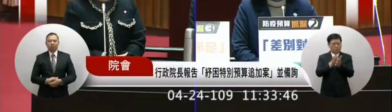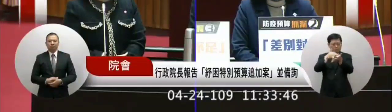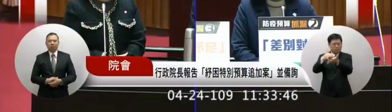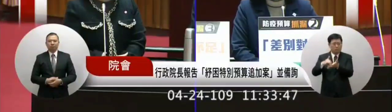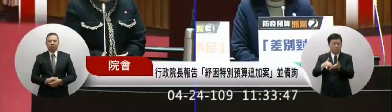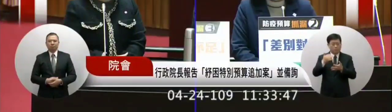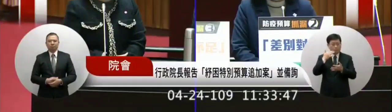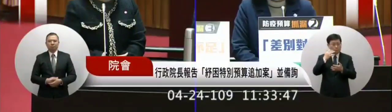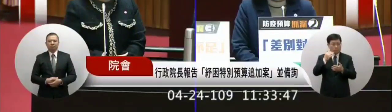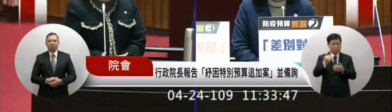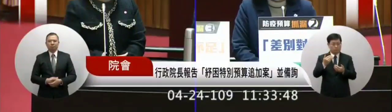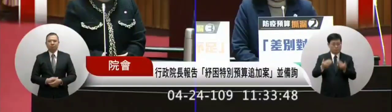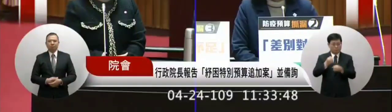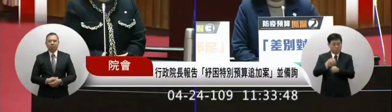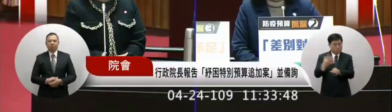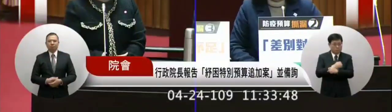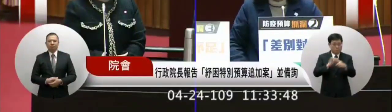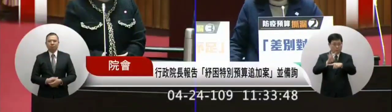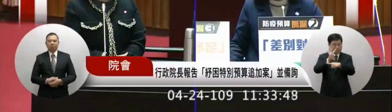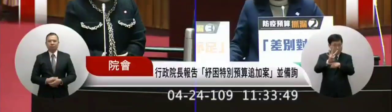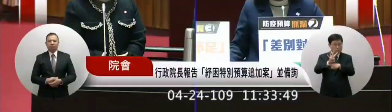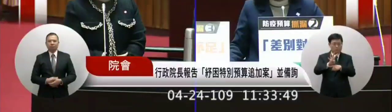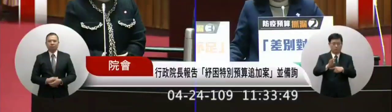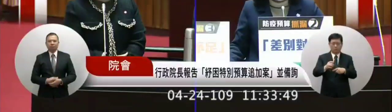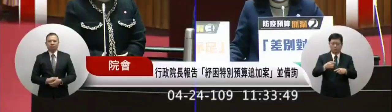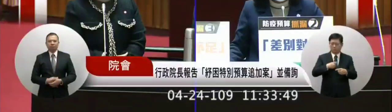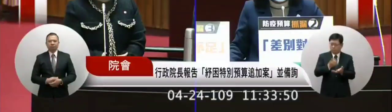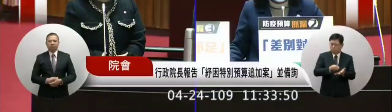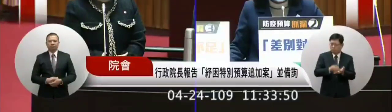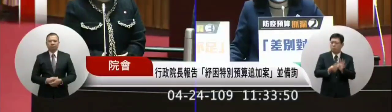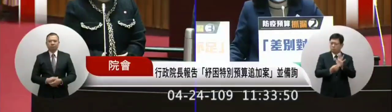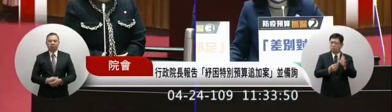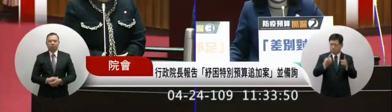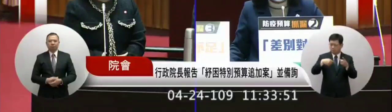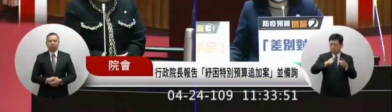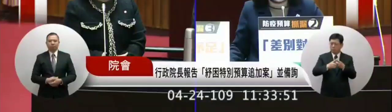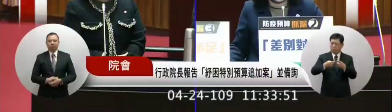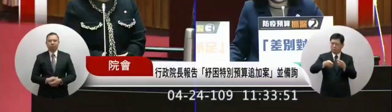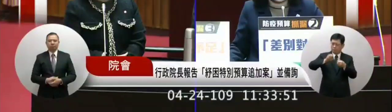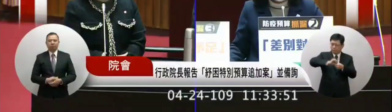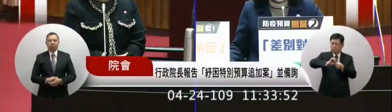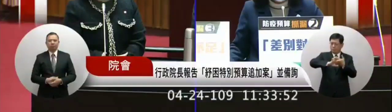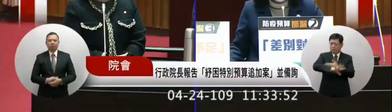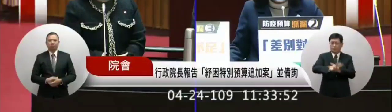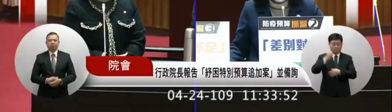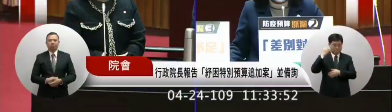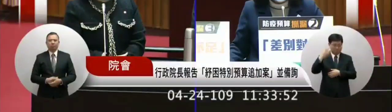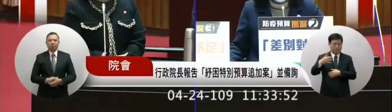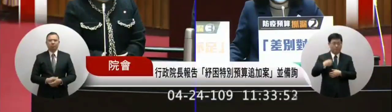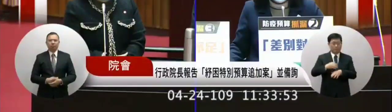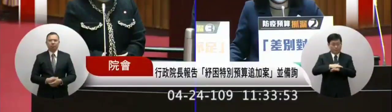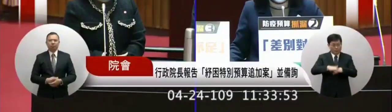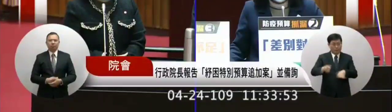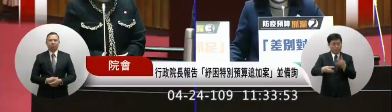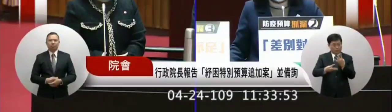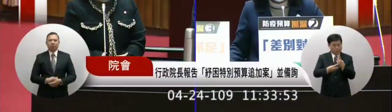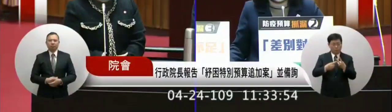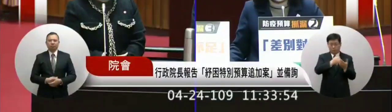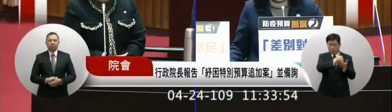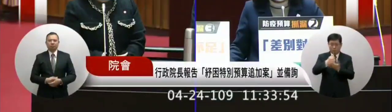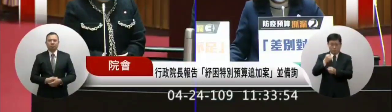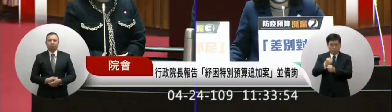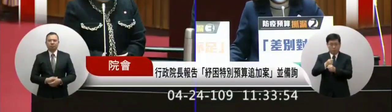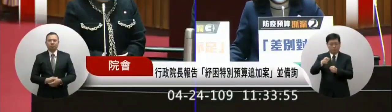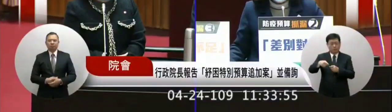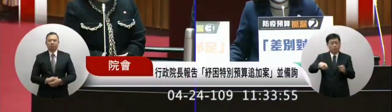上来讲，如果上看到失业率到4%的时候，严格讲也该要启动另外的一个有关安定就业或安定雇用等等的